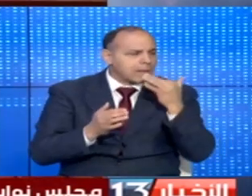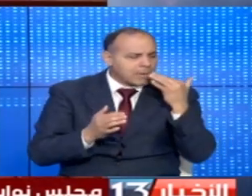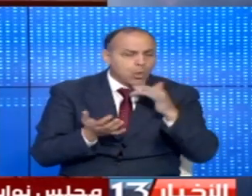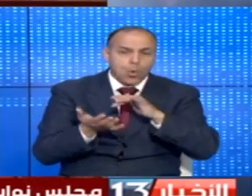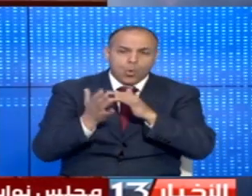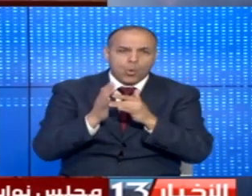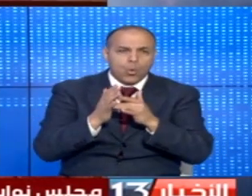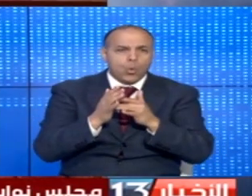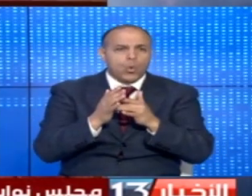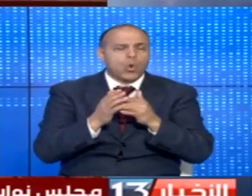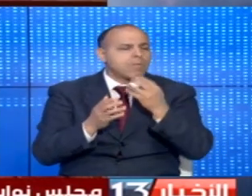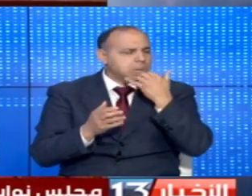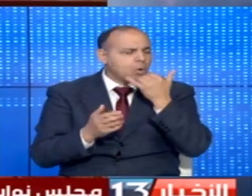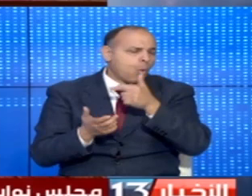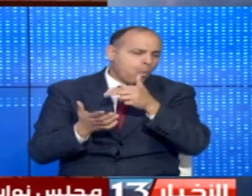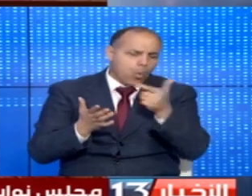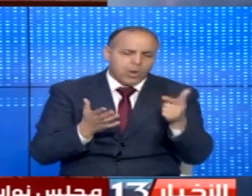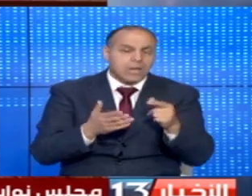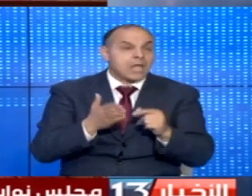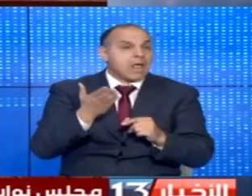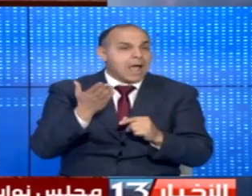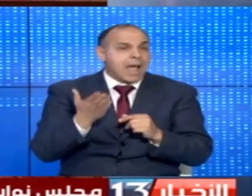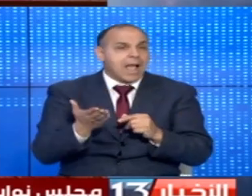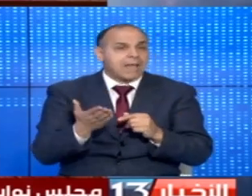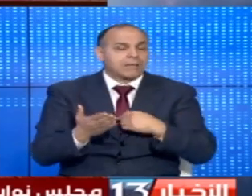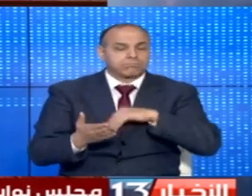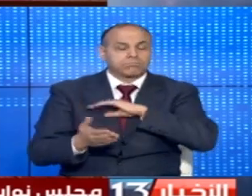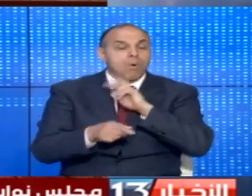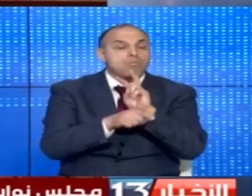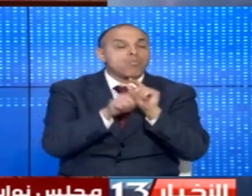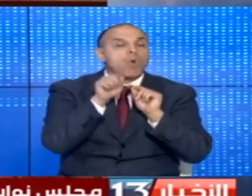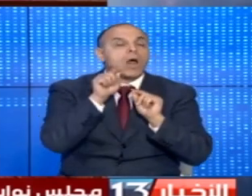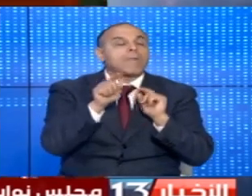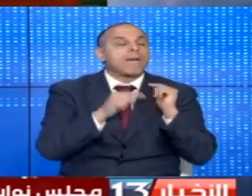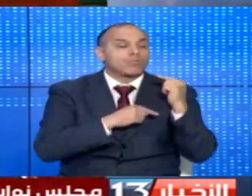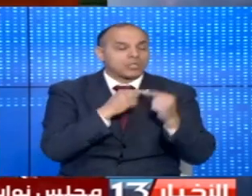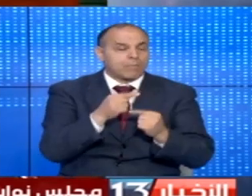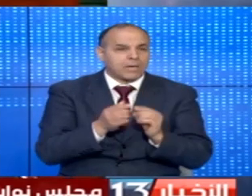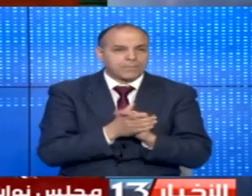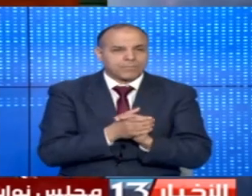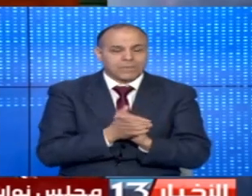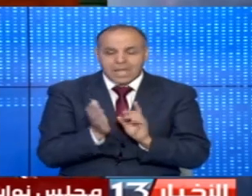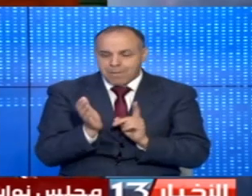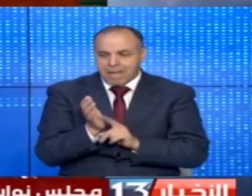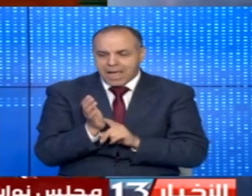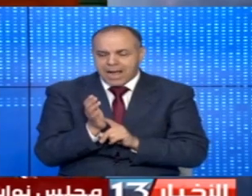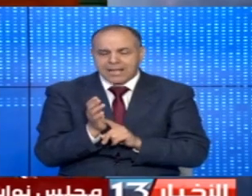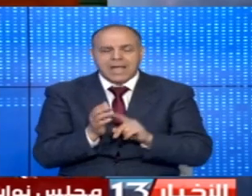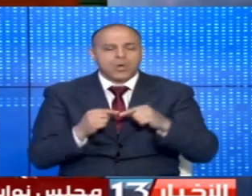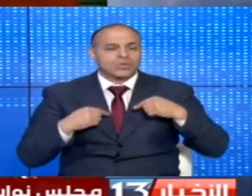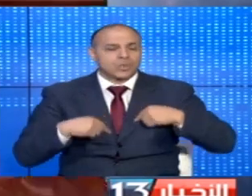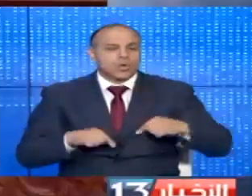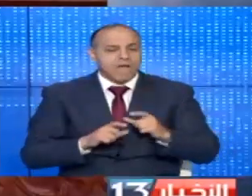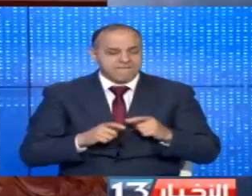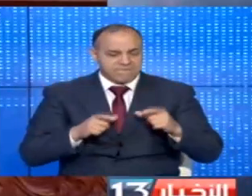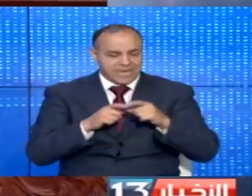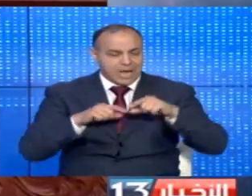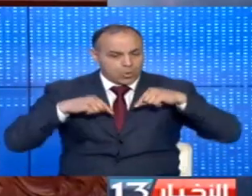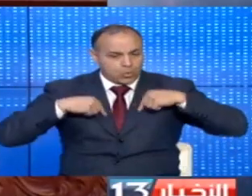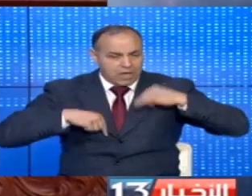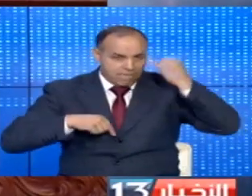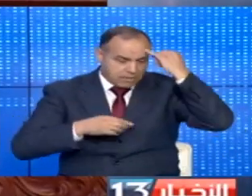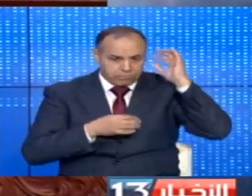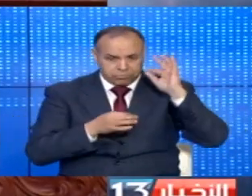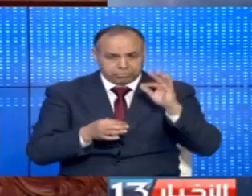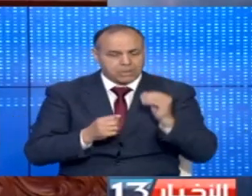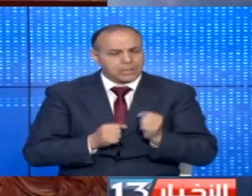وال خلال والمواد الاساسيه تحت المراقبه المستمره كما اكد الحزب الجم لي ان فريقه الحكوميه المقترح